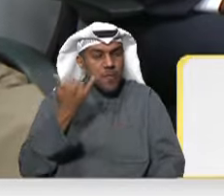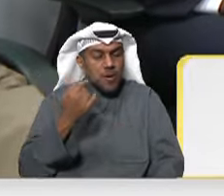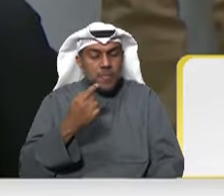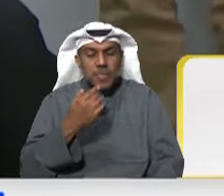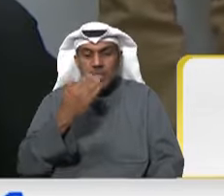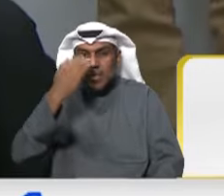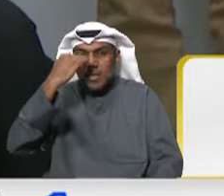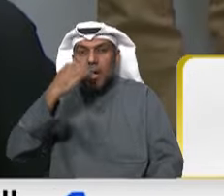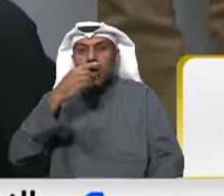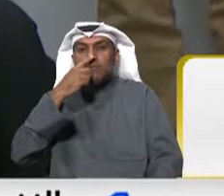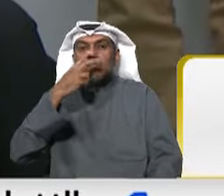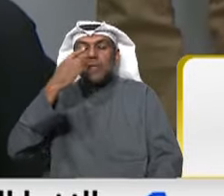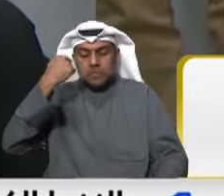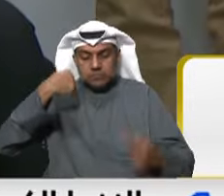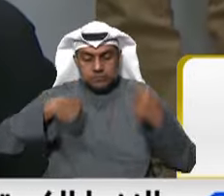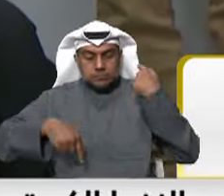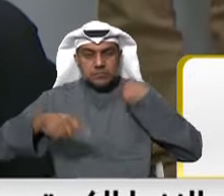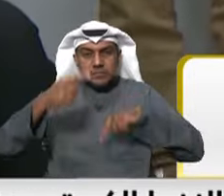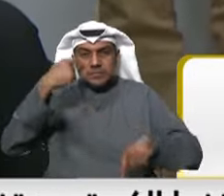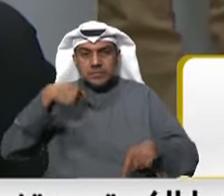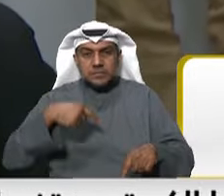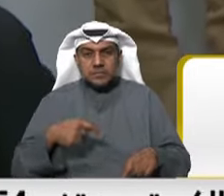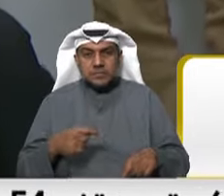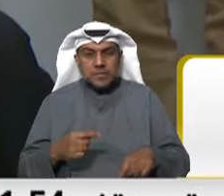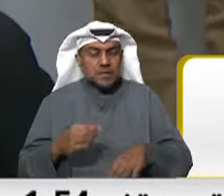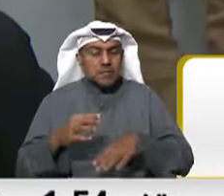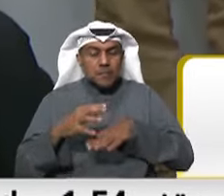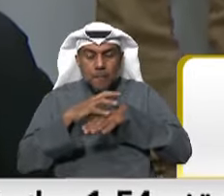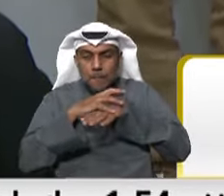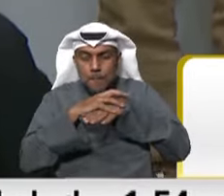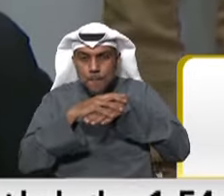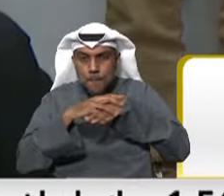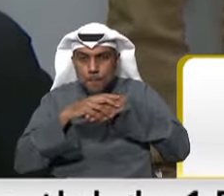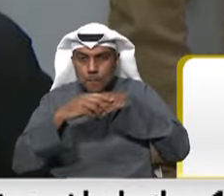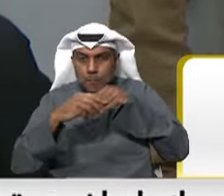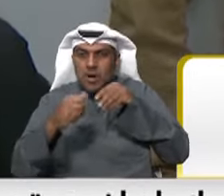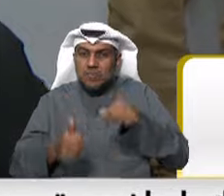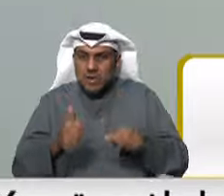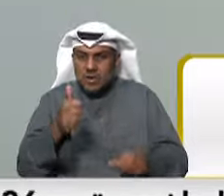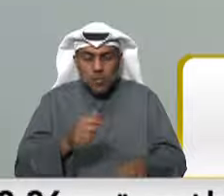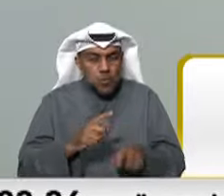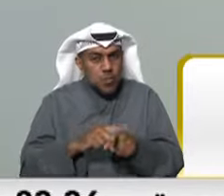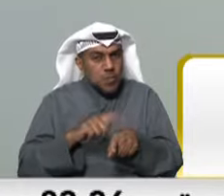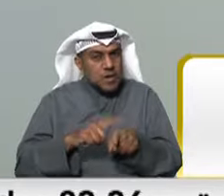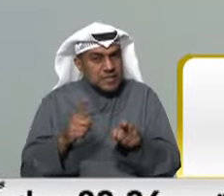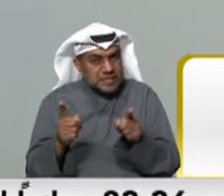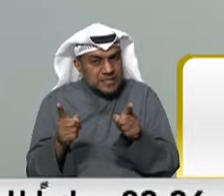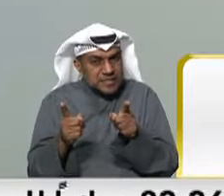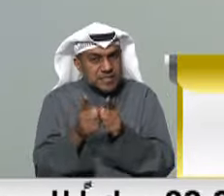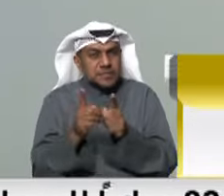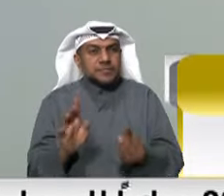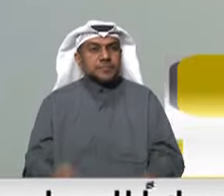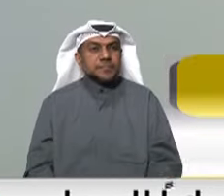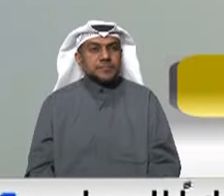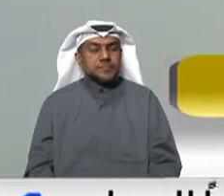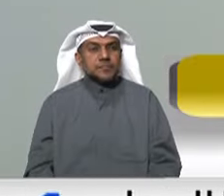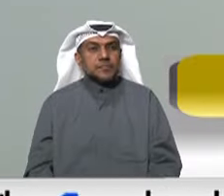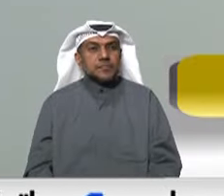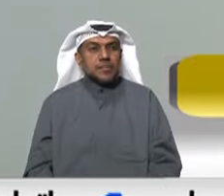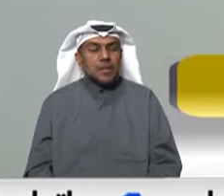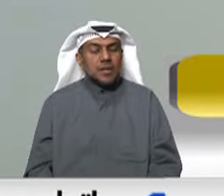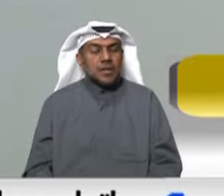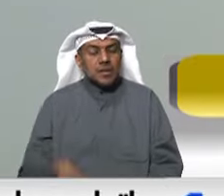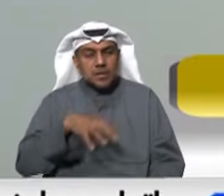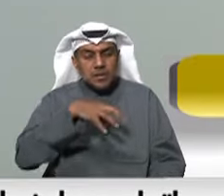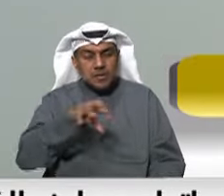المصابة، تسهم في تحسين التئام الجروح وتقلل فترة الاستشفاء. الخطوة الأولى بالقسم الأوعية